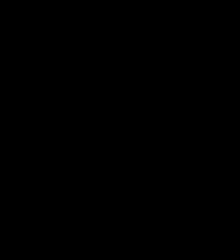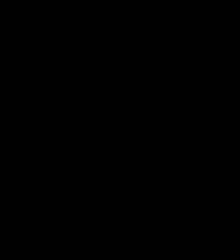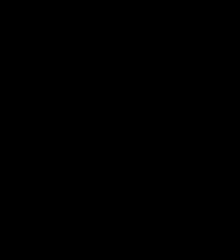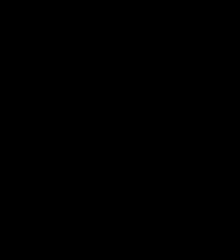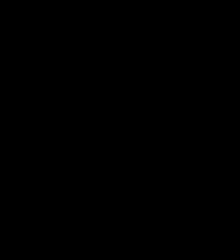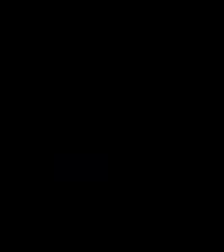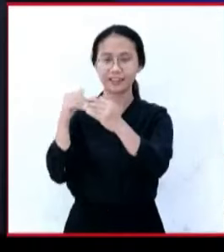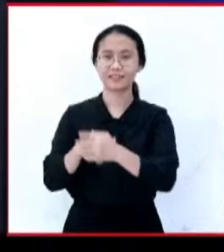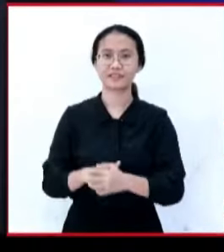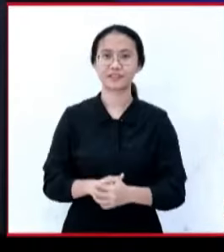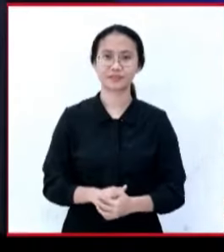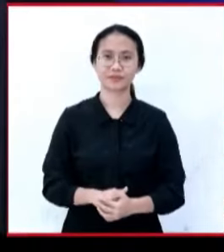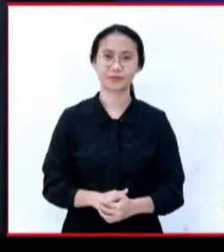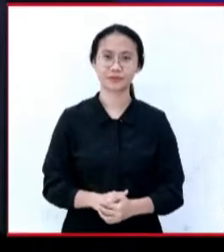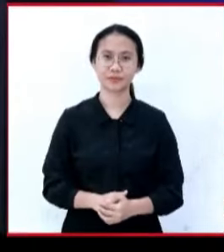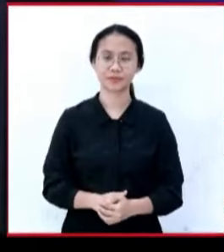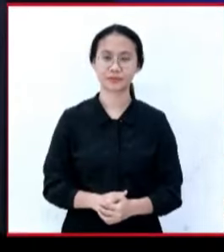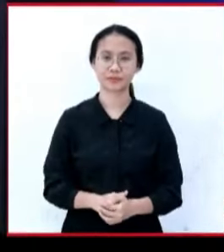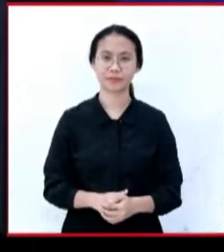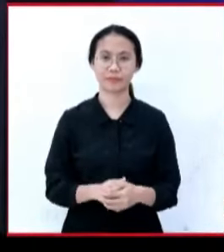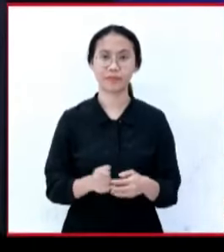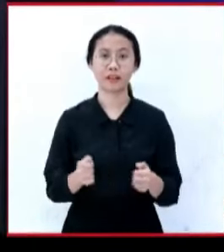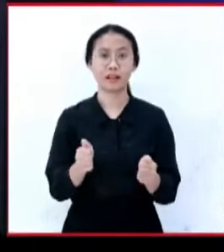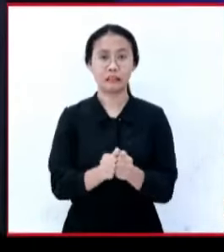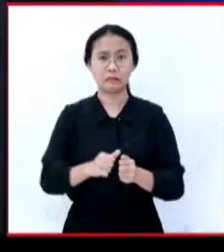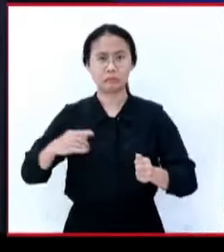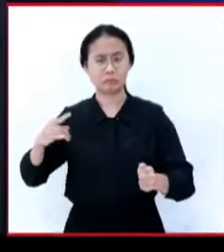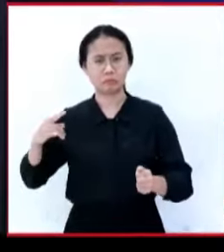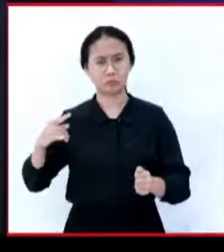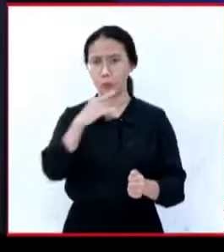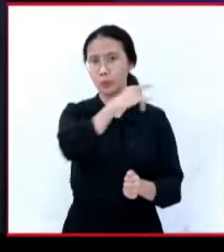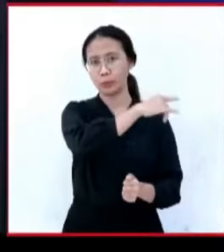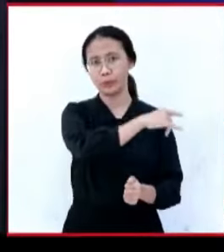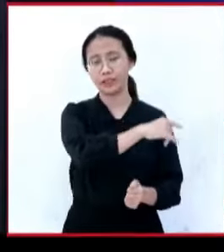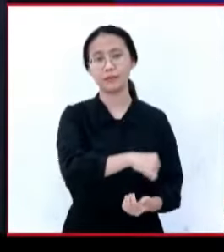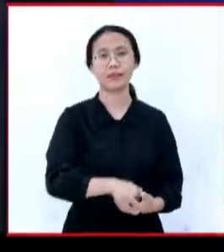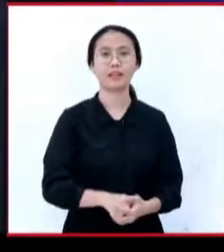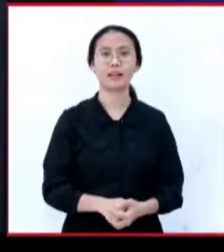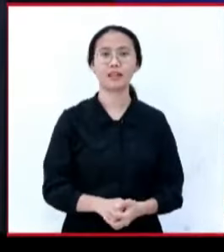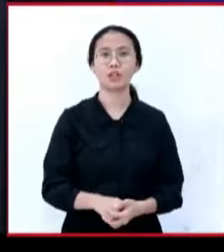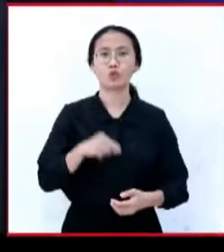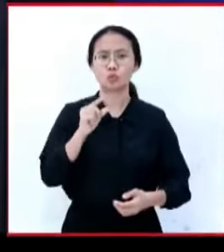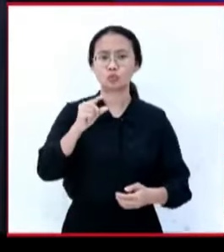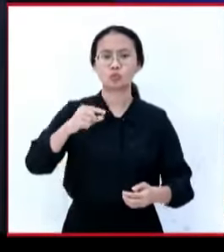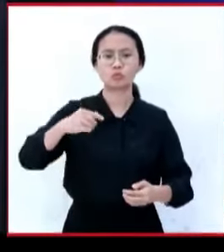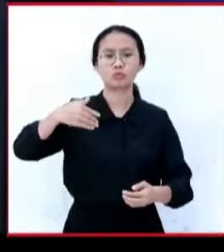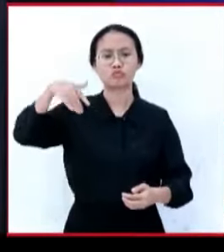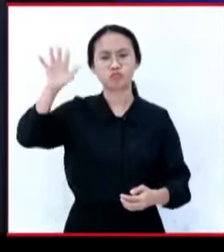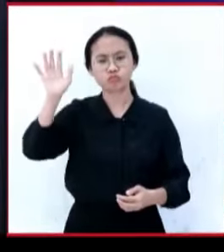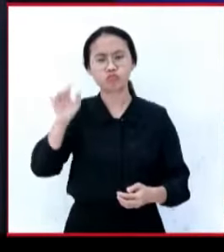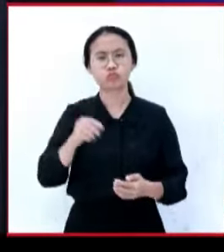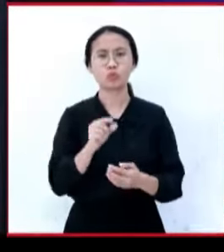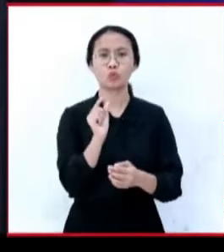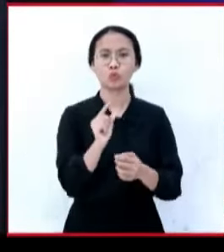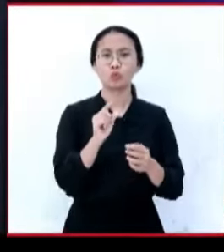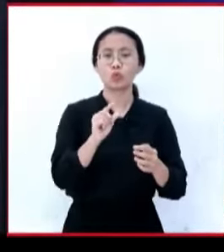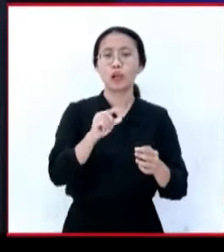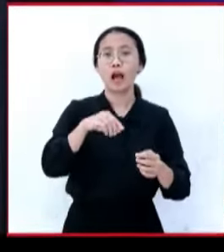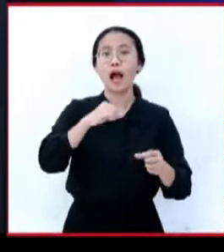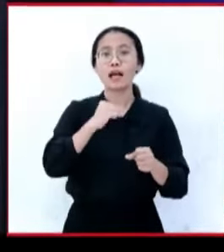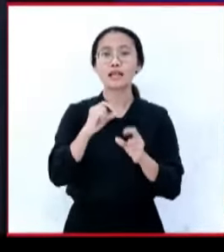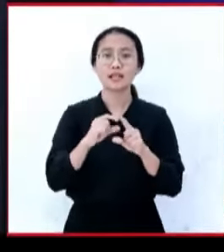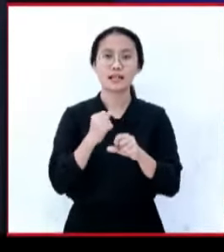pesawat kecepatan cahaya untuk menyeberang dari ujung galaksi yang satu ke ujung yang itu